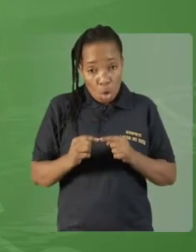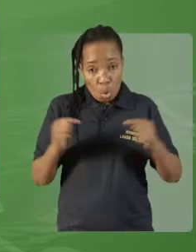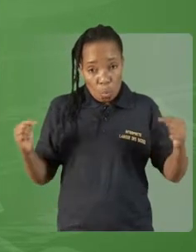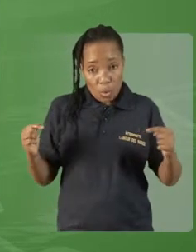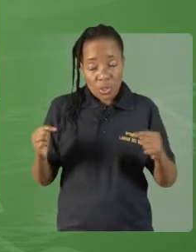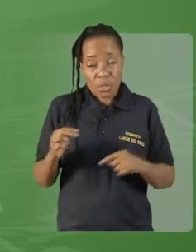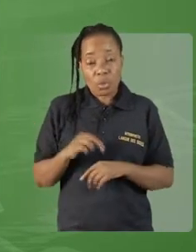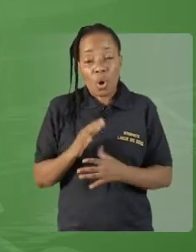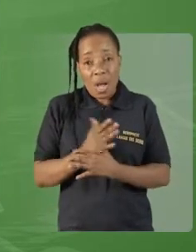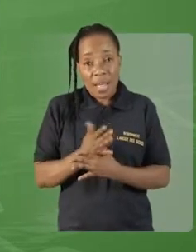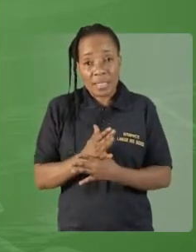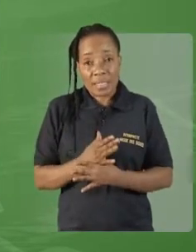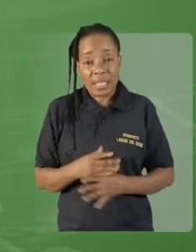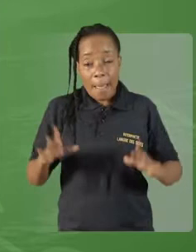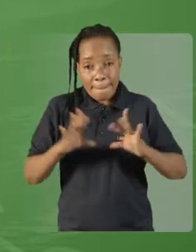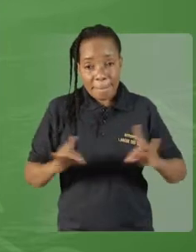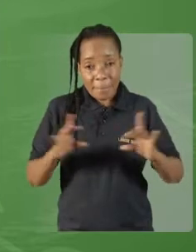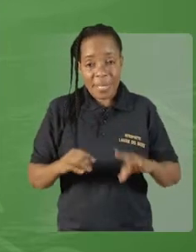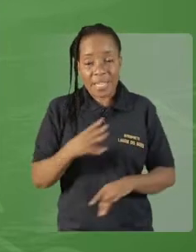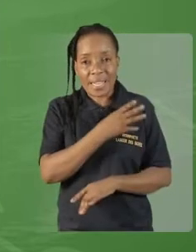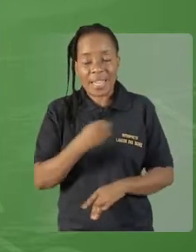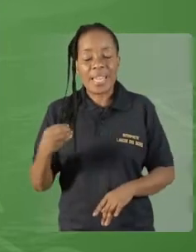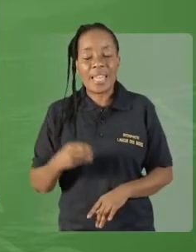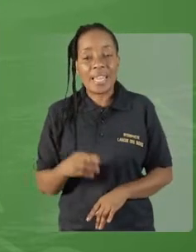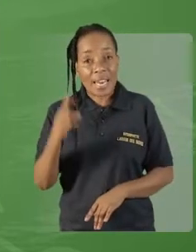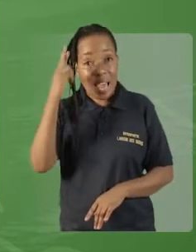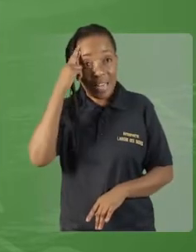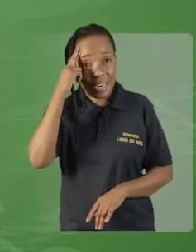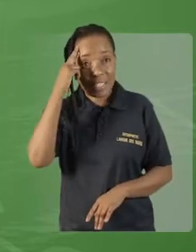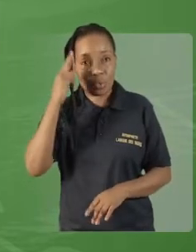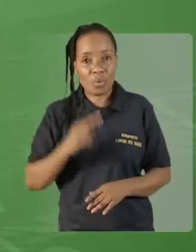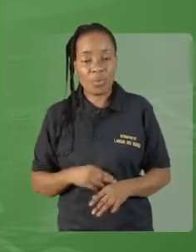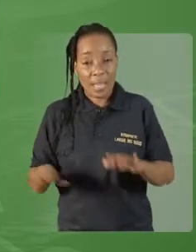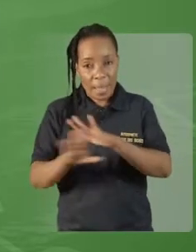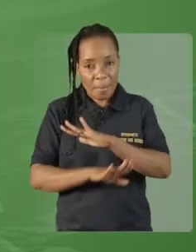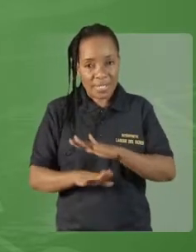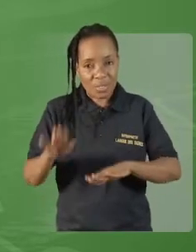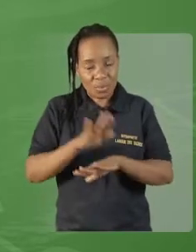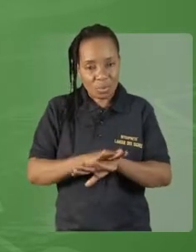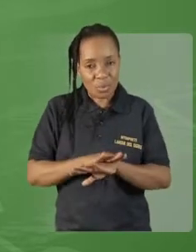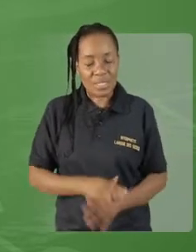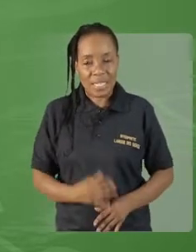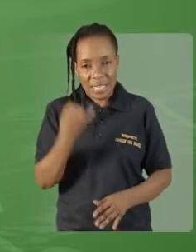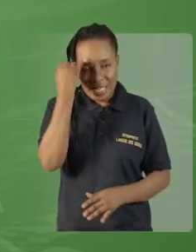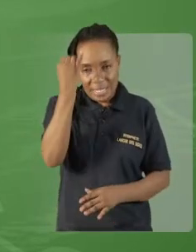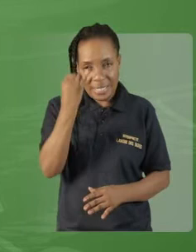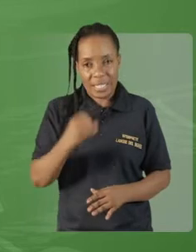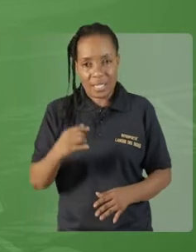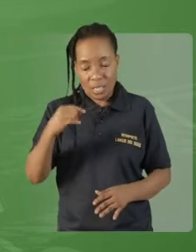L'opposition entre le mythe et la raison se fonde ensuite sur l'argument suivant.